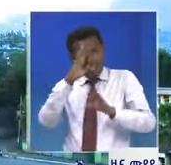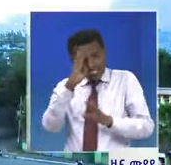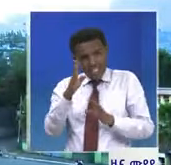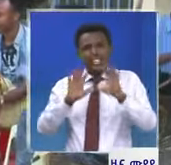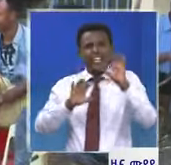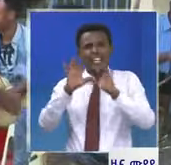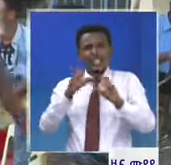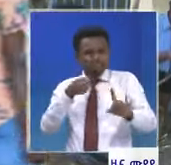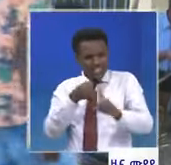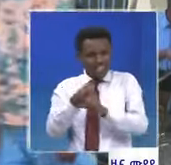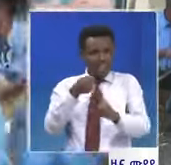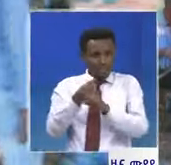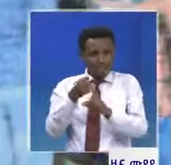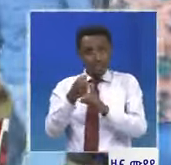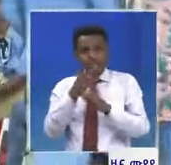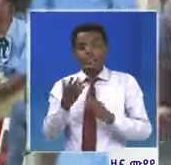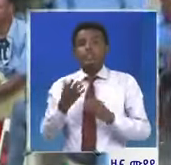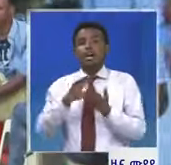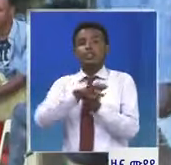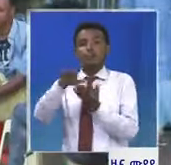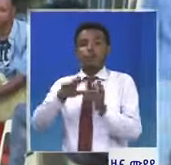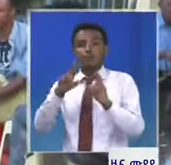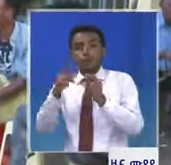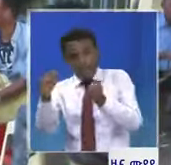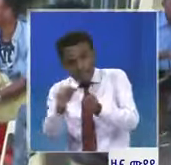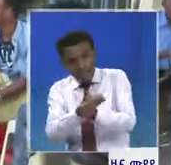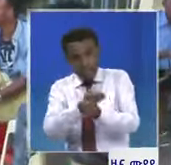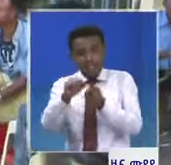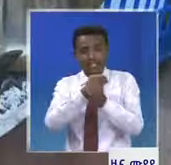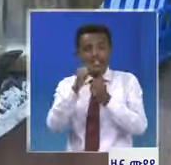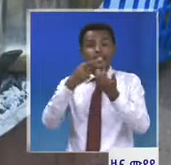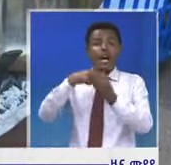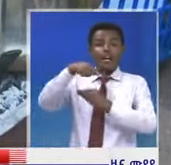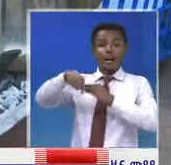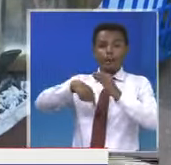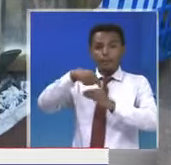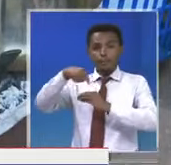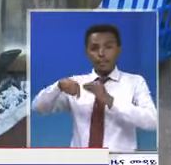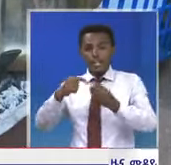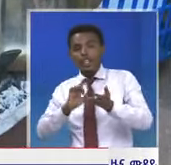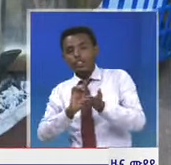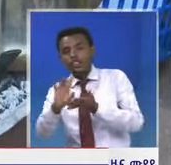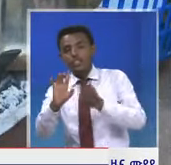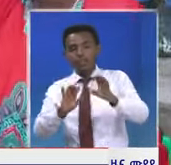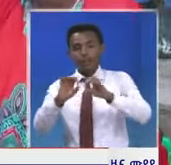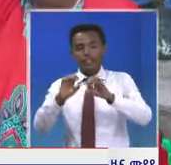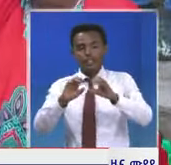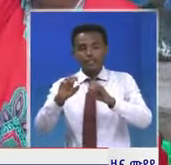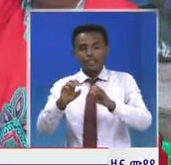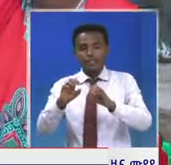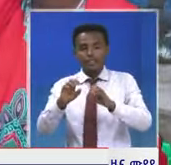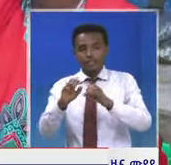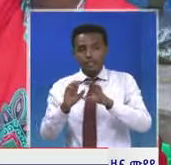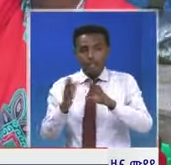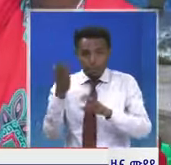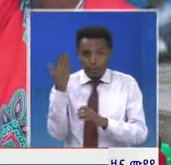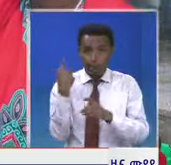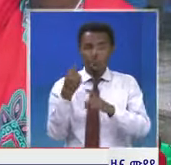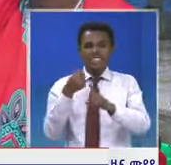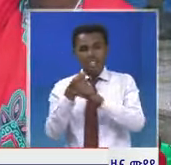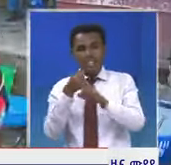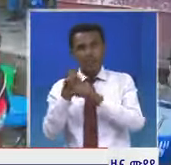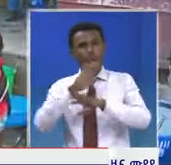ያደረገው ትንቅንቅ አሸባሪውን የትግራይ ወራሪ ቡድን ለመደምሰስና ከዚህ አካባቢ እንዲሸሽ ለማድረግ የነበረው ተጋርሎ ከሁላችንም